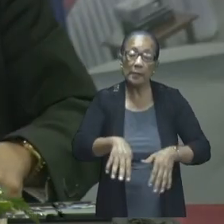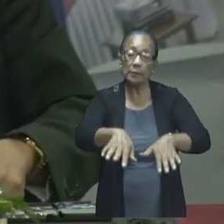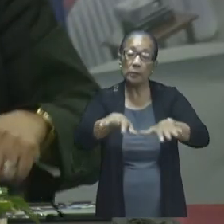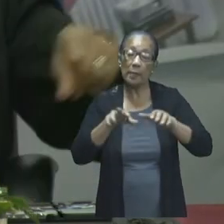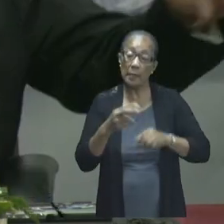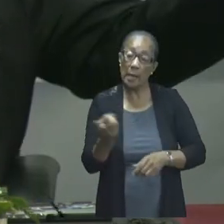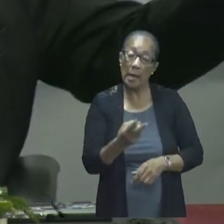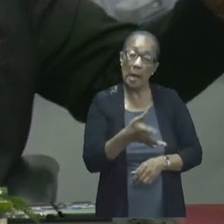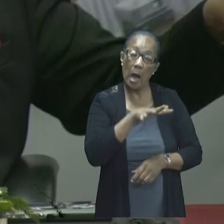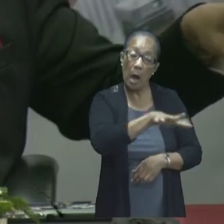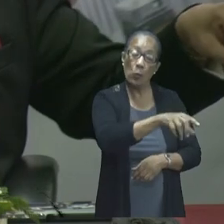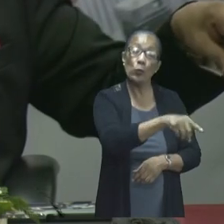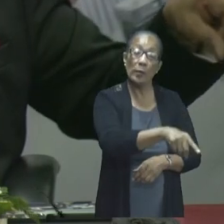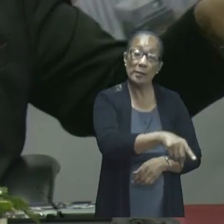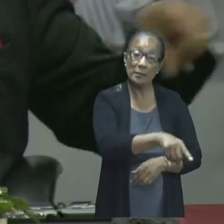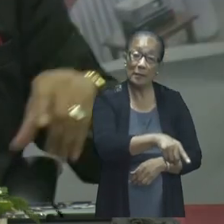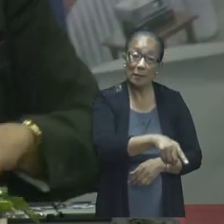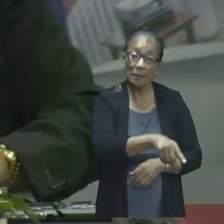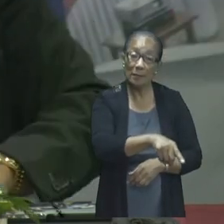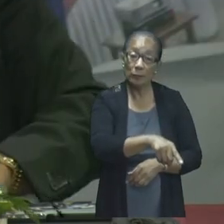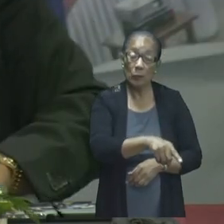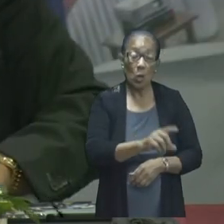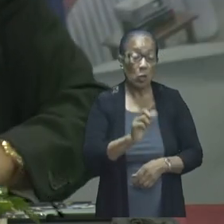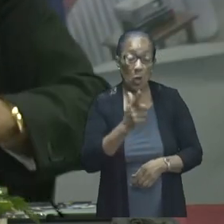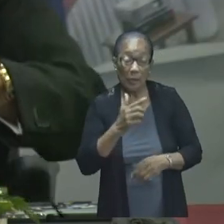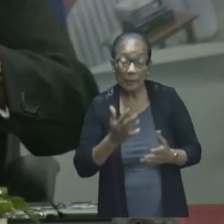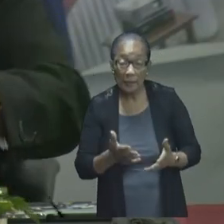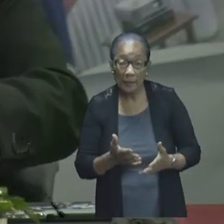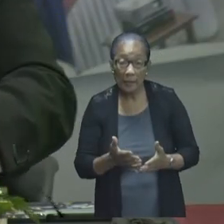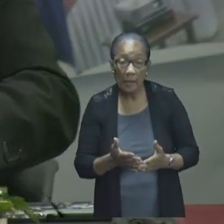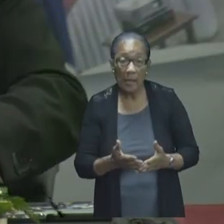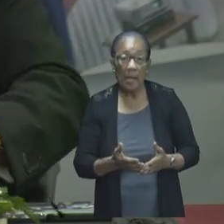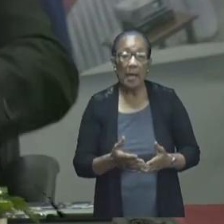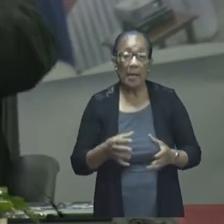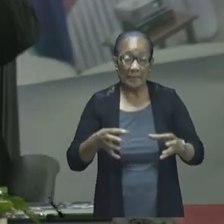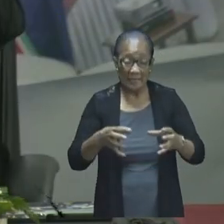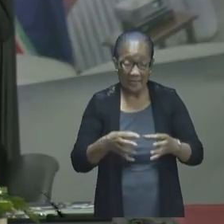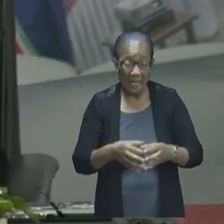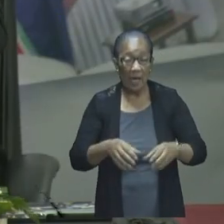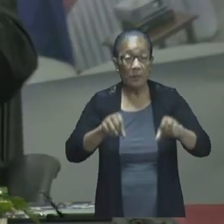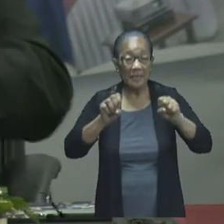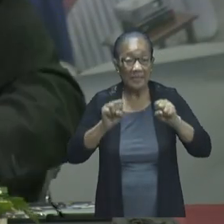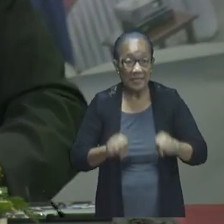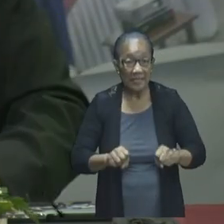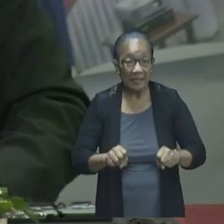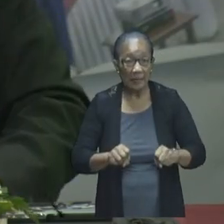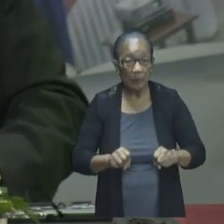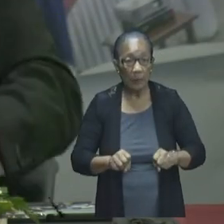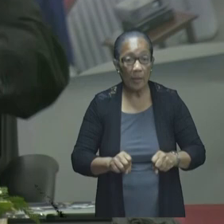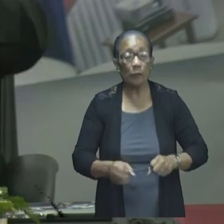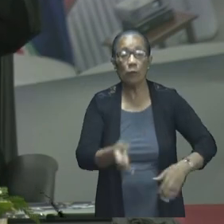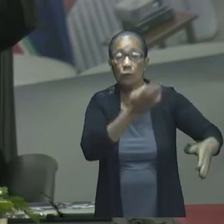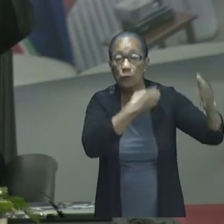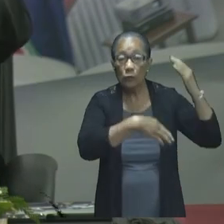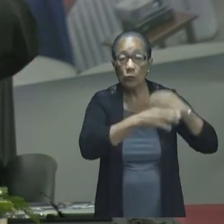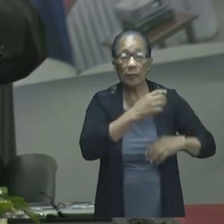waren toen niet in die hoedanigheid en was zitten daar met de gewezen president en wanneer